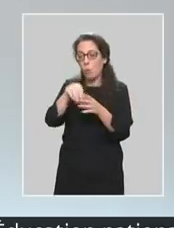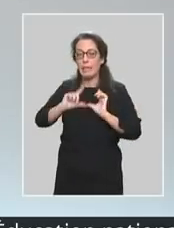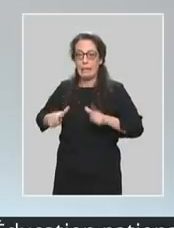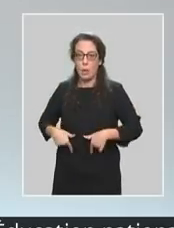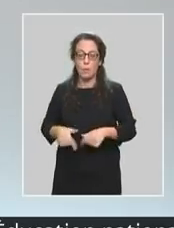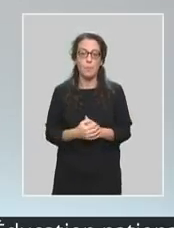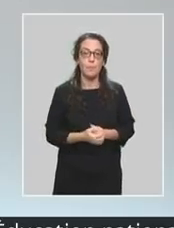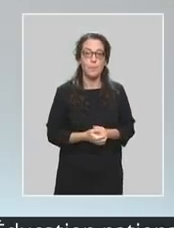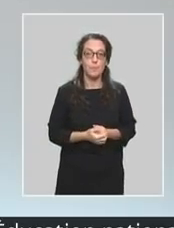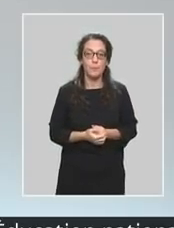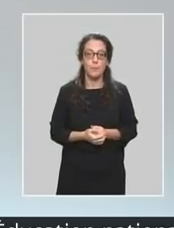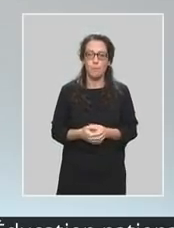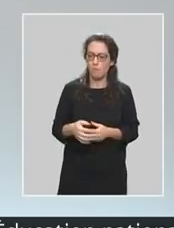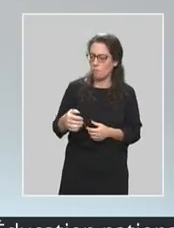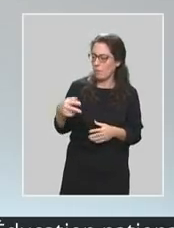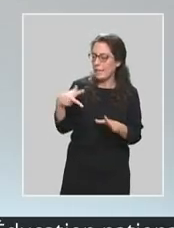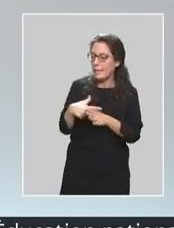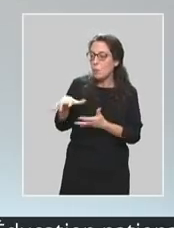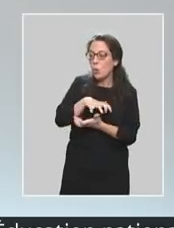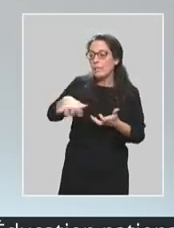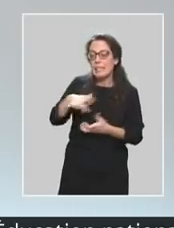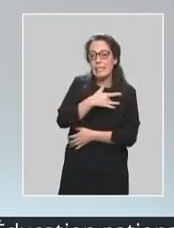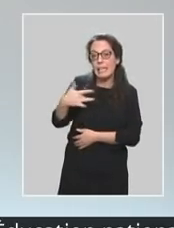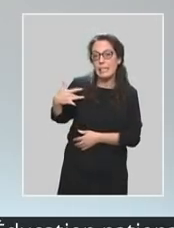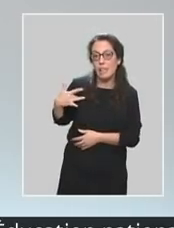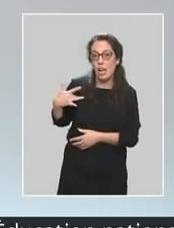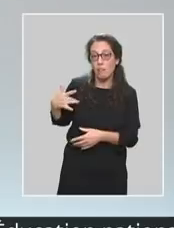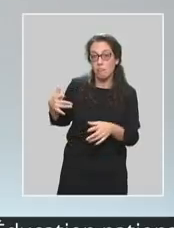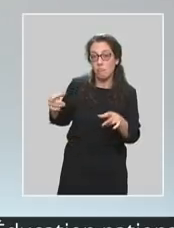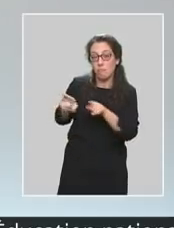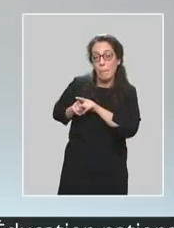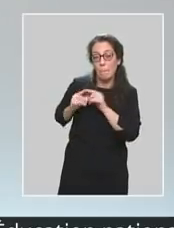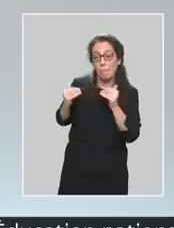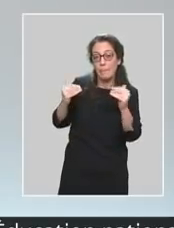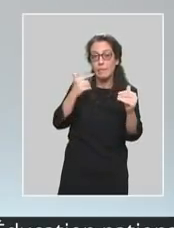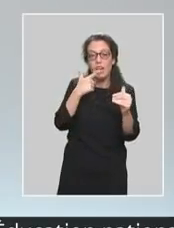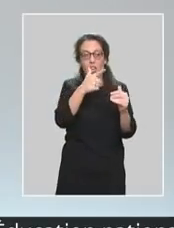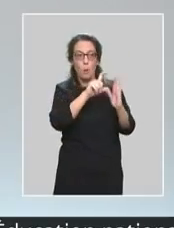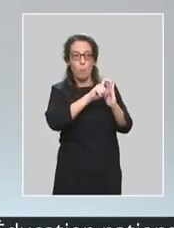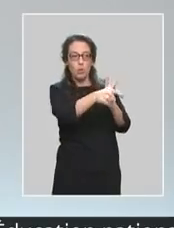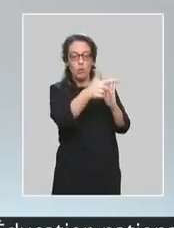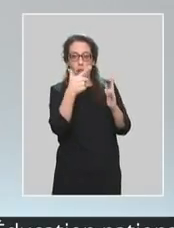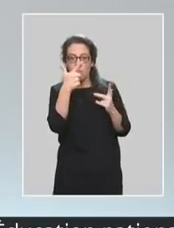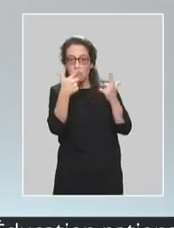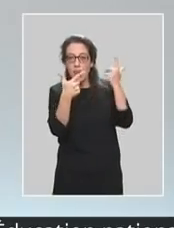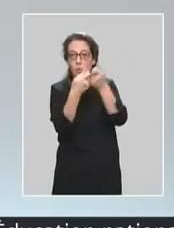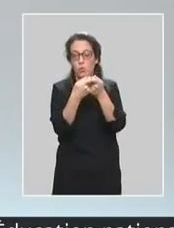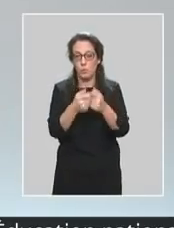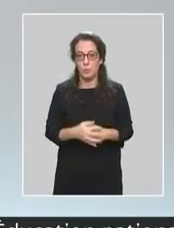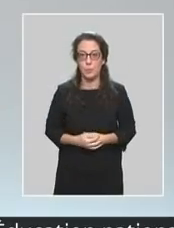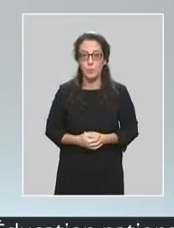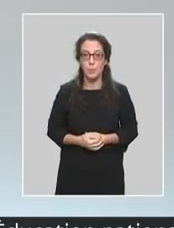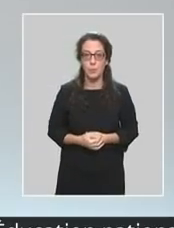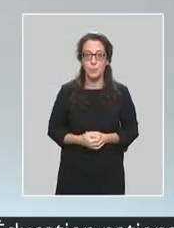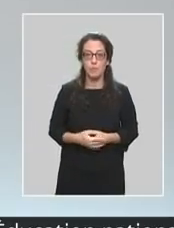fait depuis le début de la crise sanitaire, nous allons donc ajuster notre protocole pour tenir compte de cette réalité. Notre